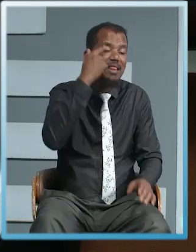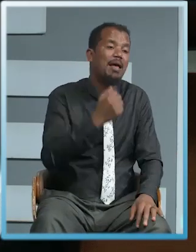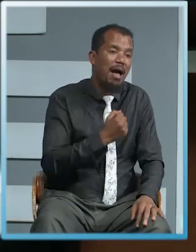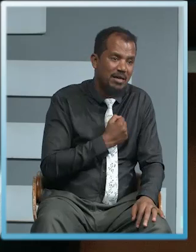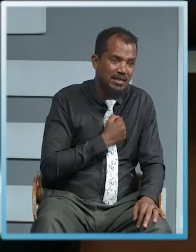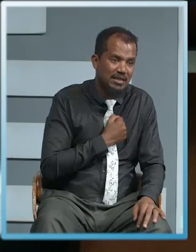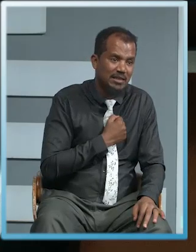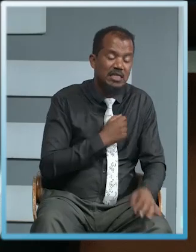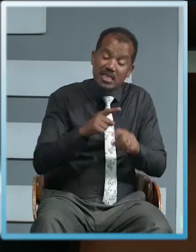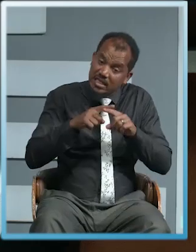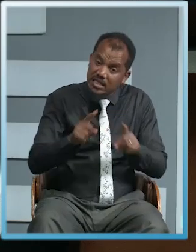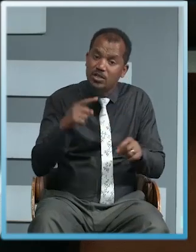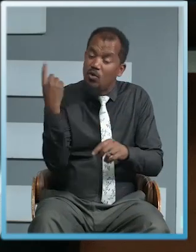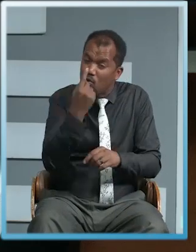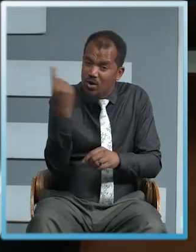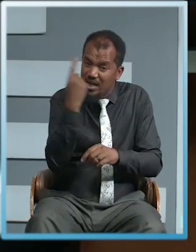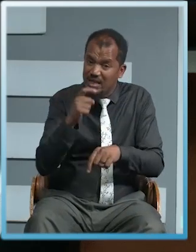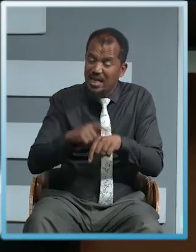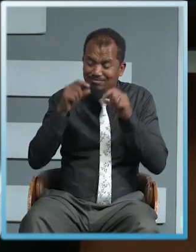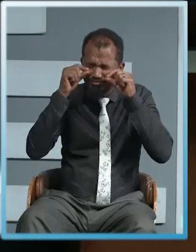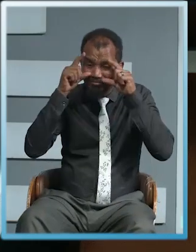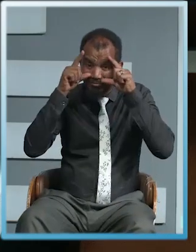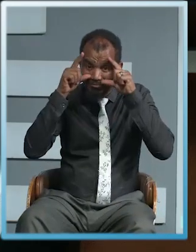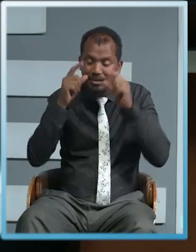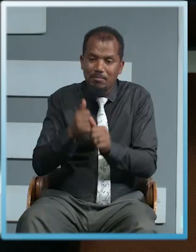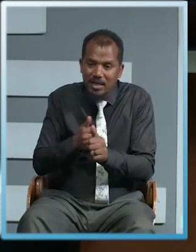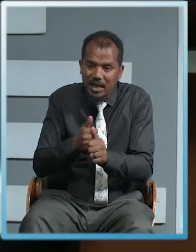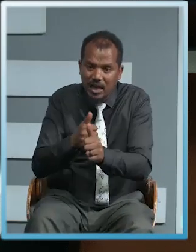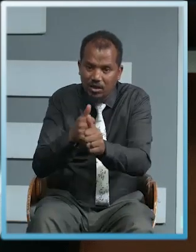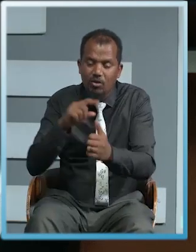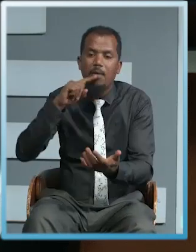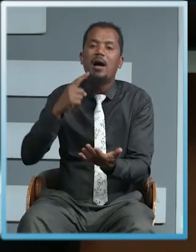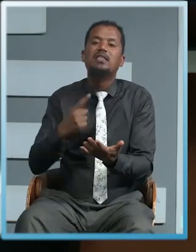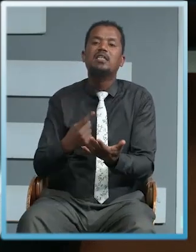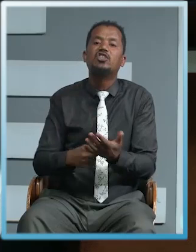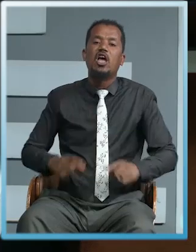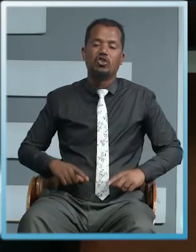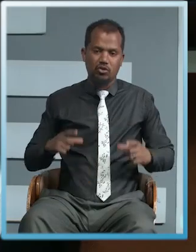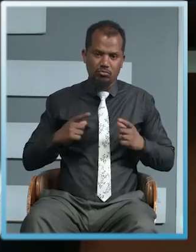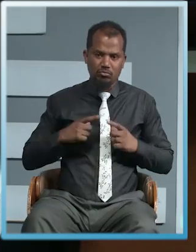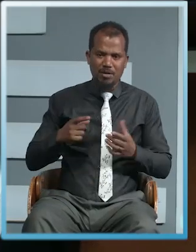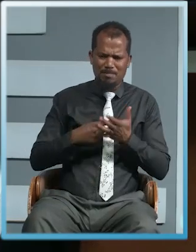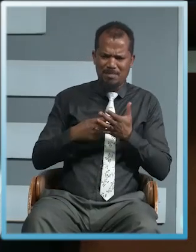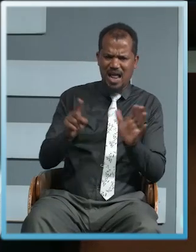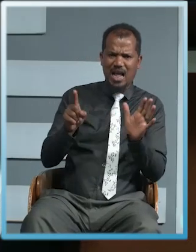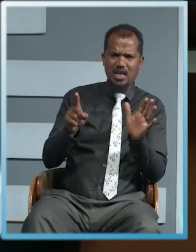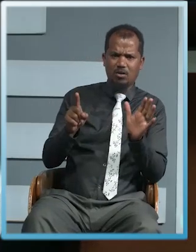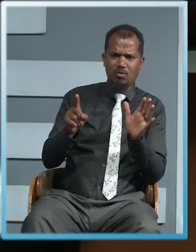تماما جن هليم نكتن يمن كتاتلونا ما سرجع سينور يمن